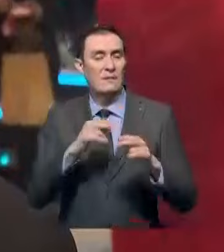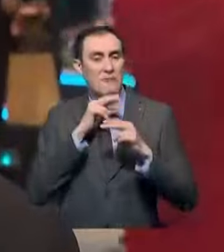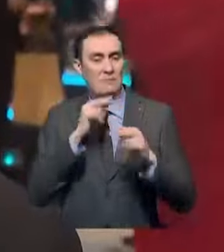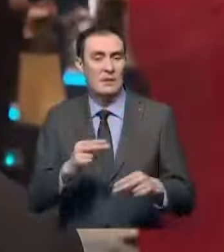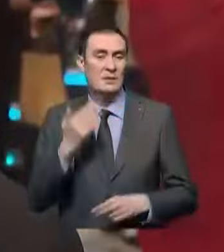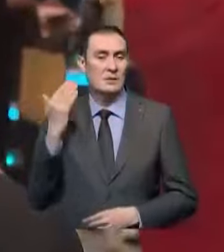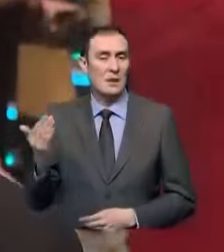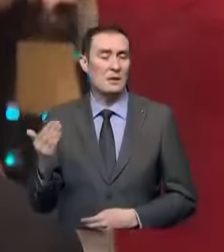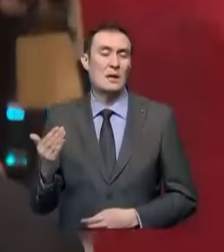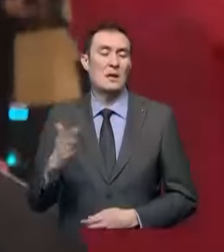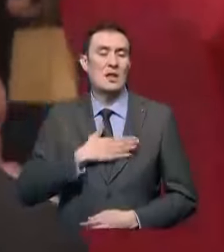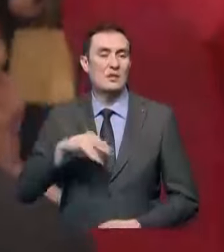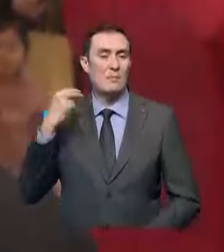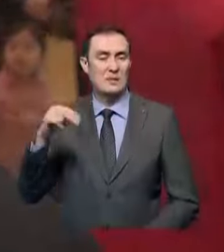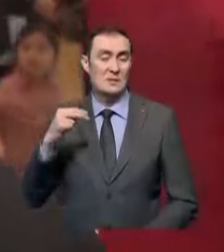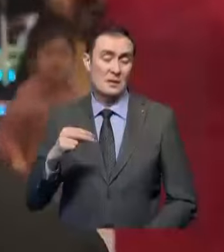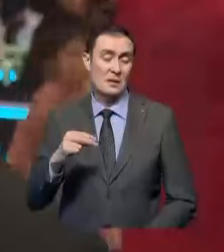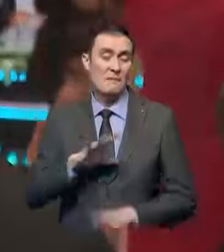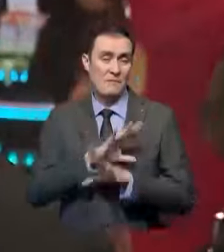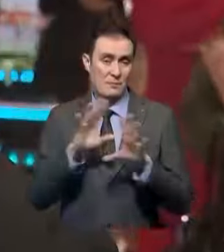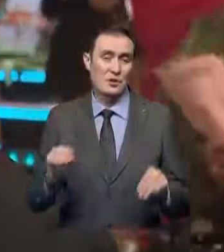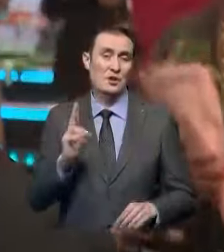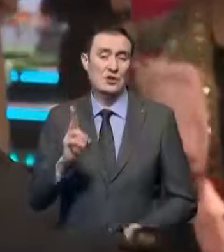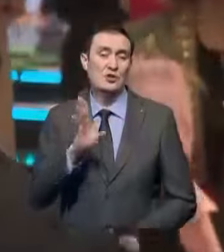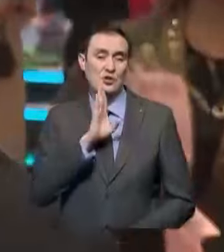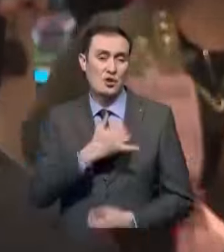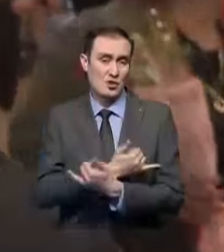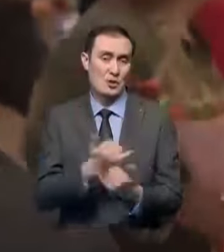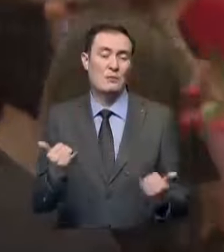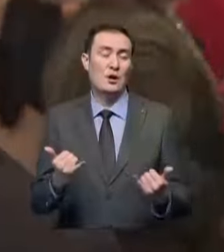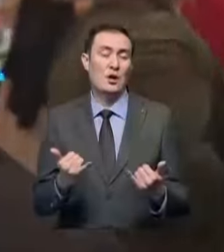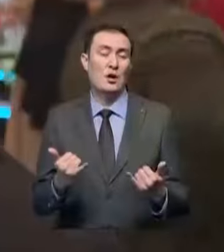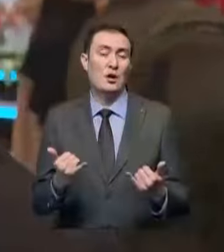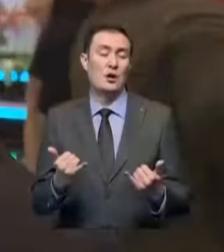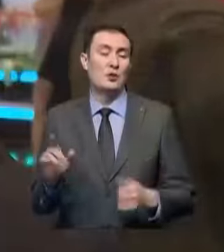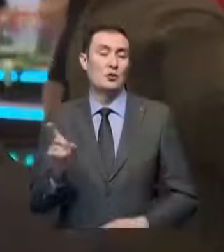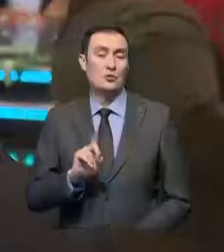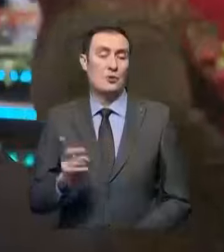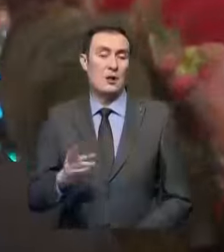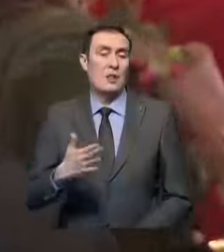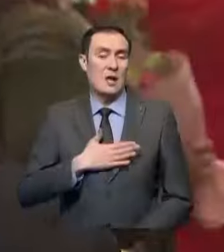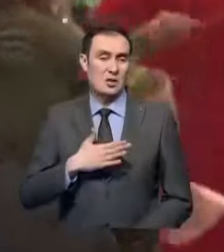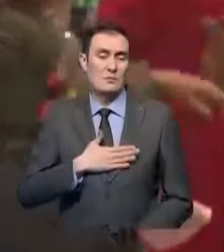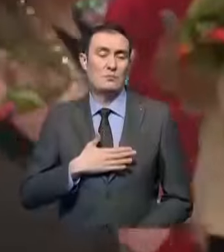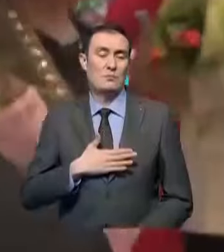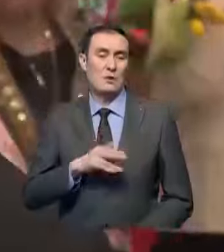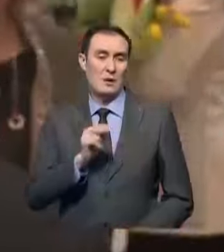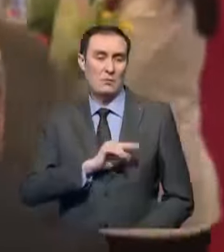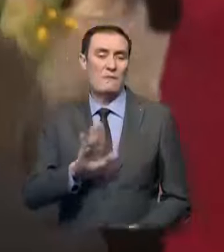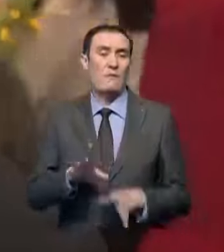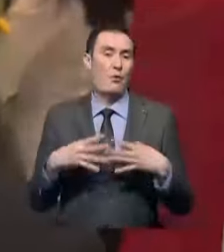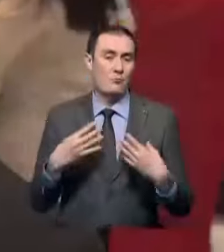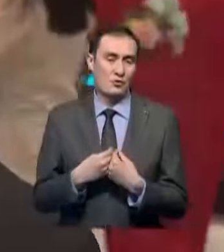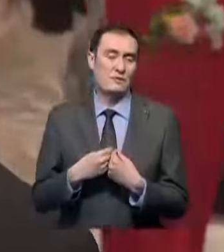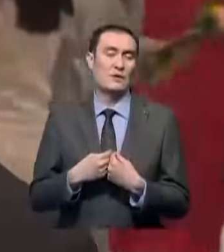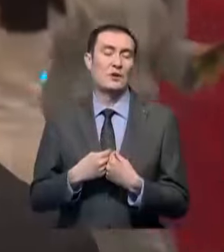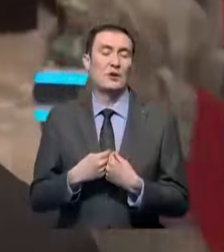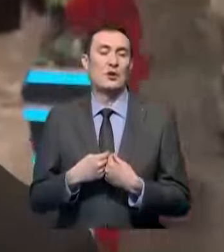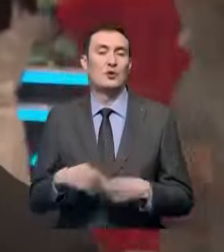стороны президента вообще к женскому полу, к нашему месту в обществе, да, к